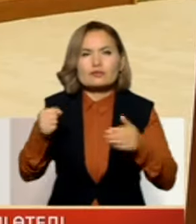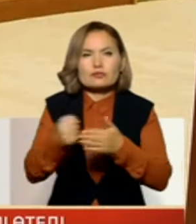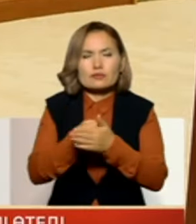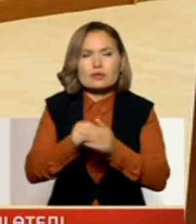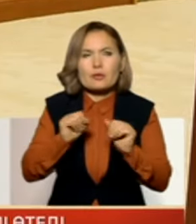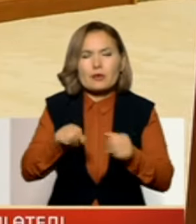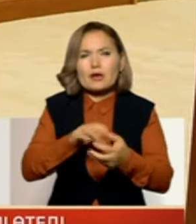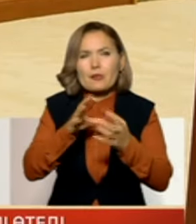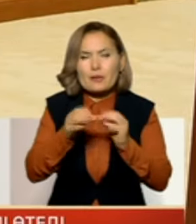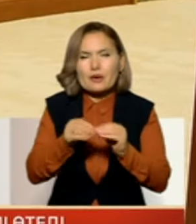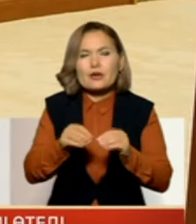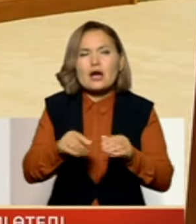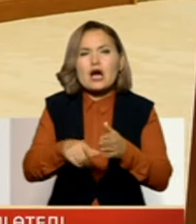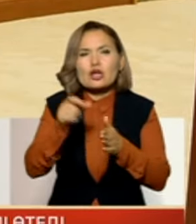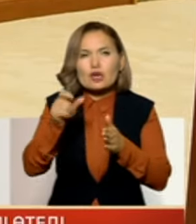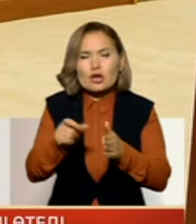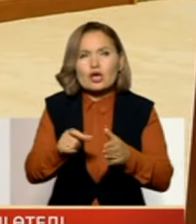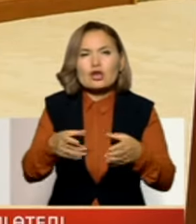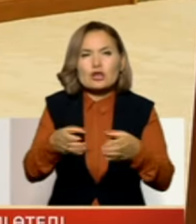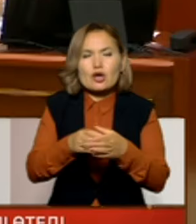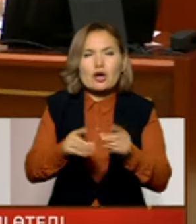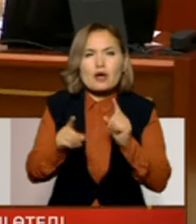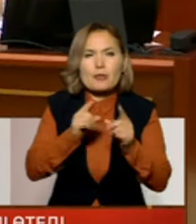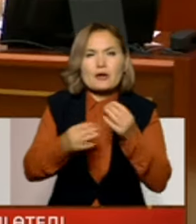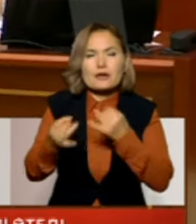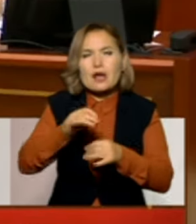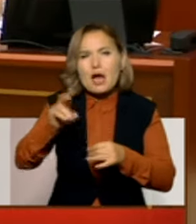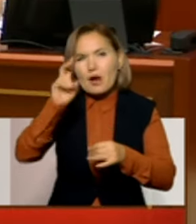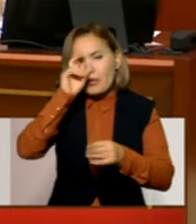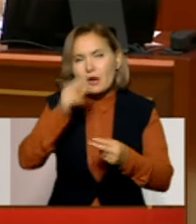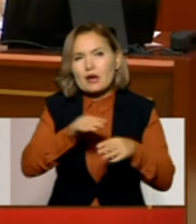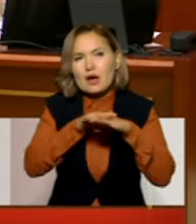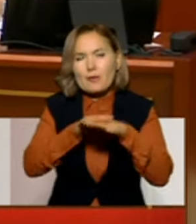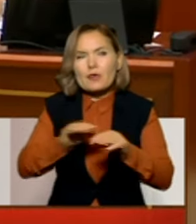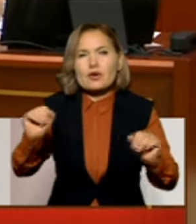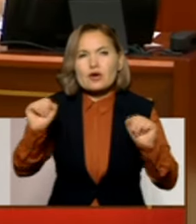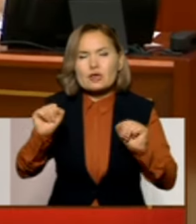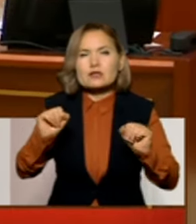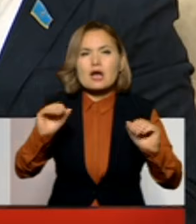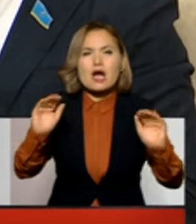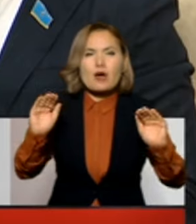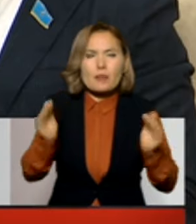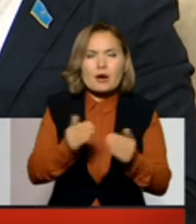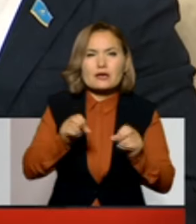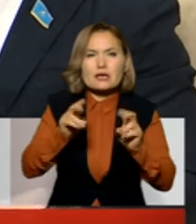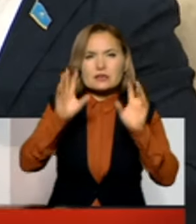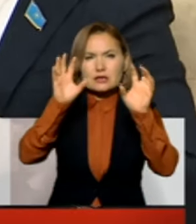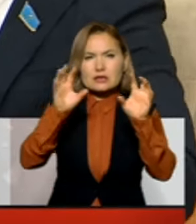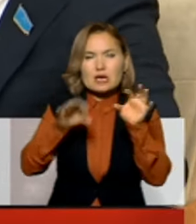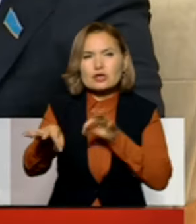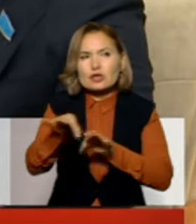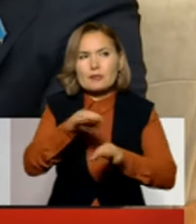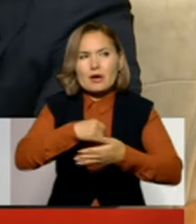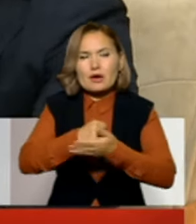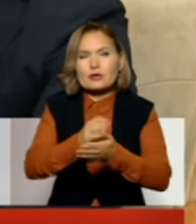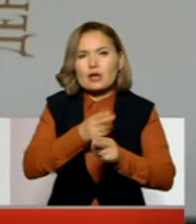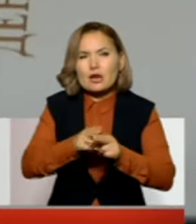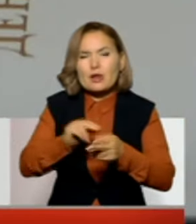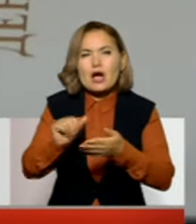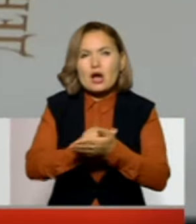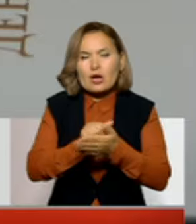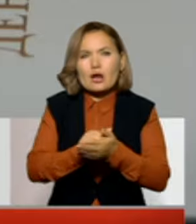болады. Мәжіліс депутаттары арнайы жұмыс тобын құрып, мемлекет қаржыландыратын спорт түрлерін азайту туралы арнайы заң жобасын мақұлдаған. Құжат